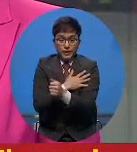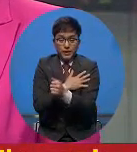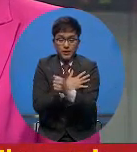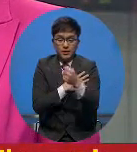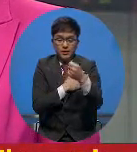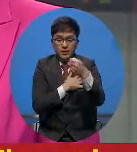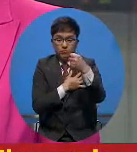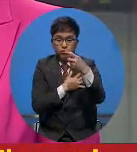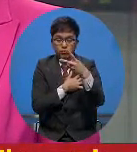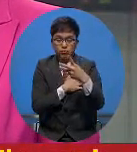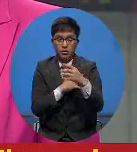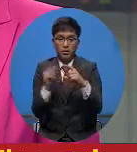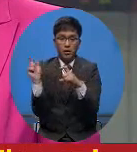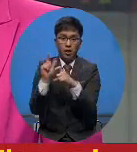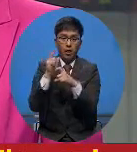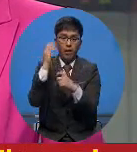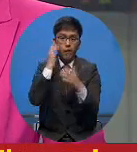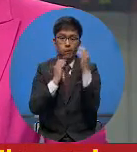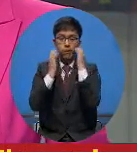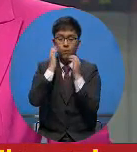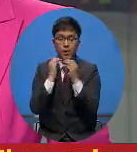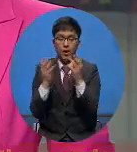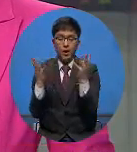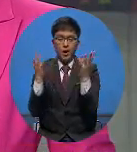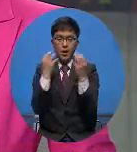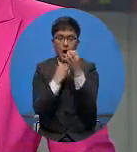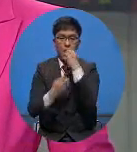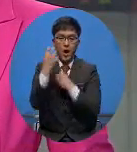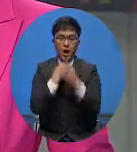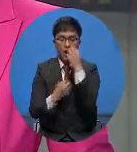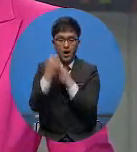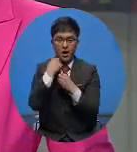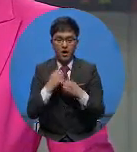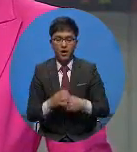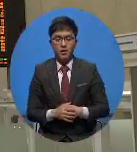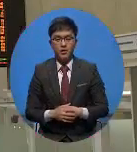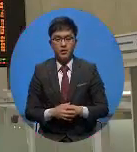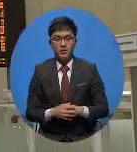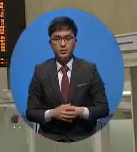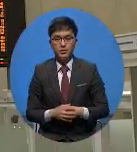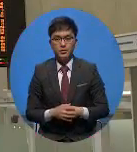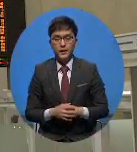최대치를 기록해 64명에 이릅니다. 권은영 기자입니다.